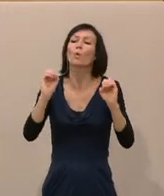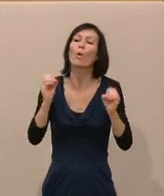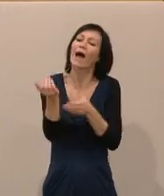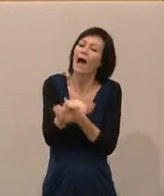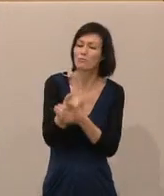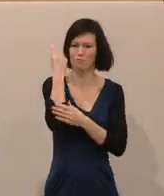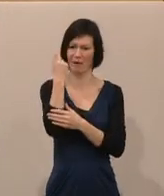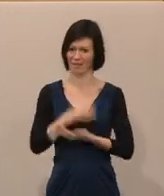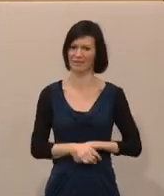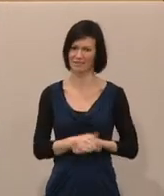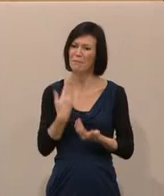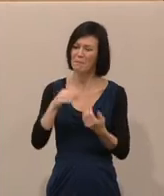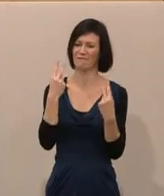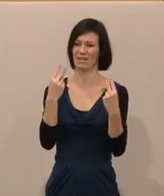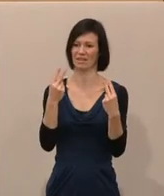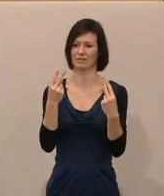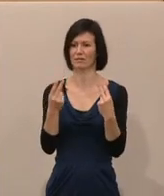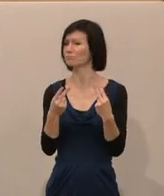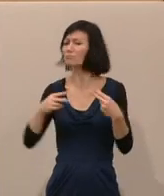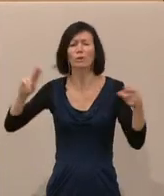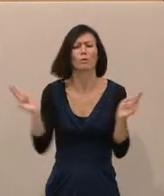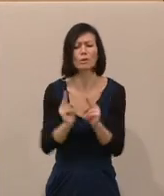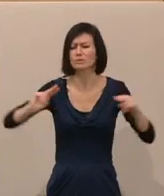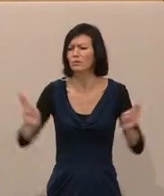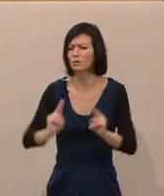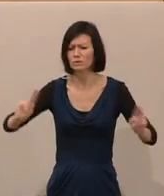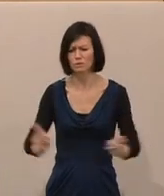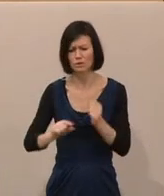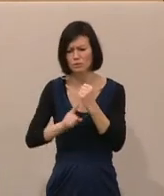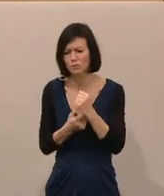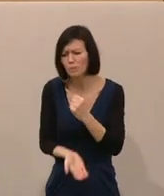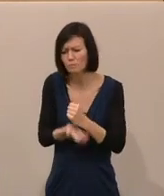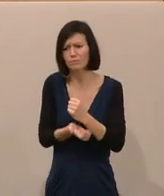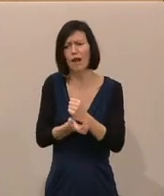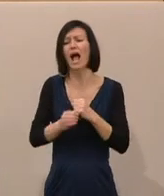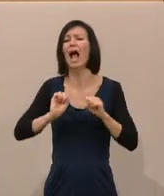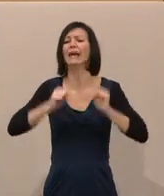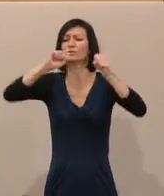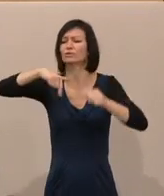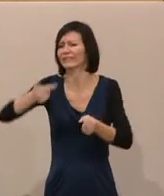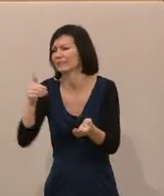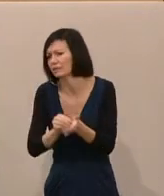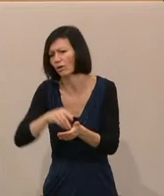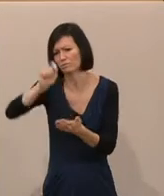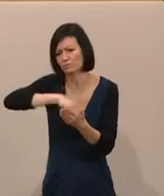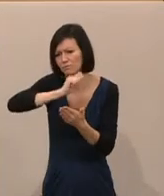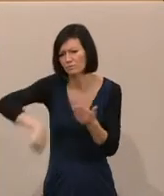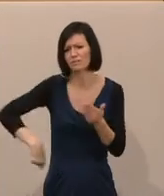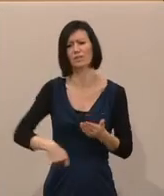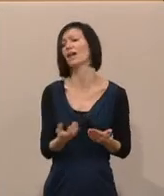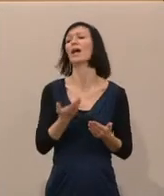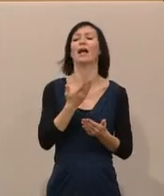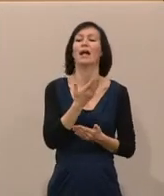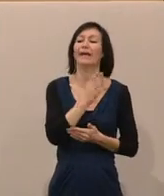der Integration, bei den Pflichtschulen. Sie streichen die Aktion 20.000 und Sie kürzen